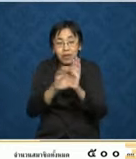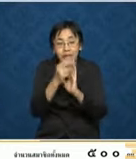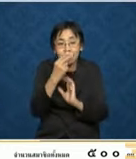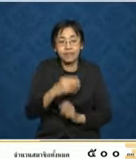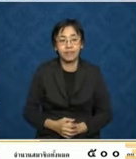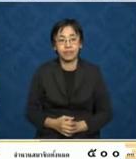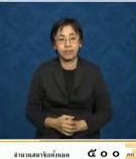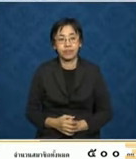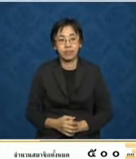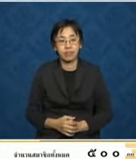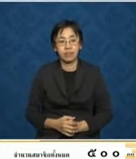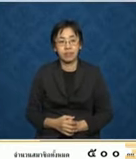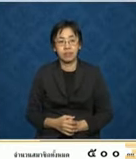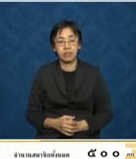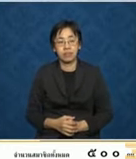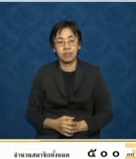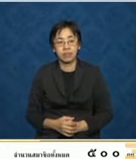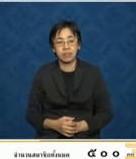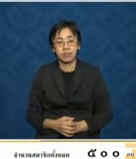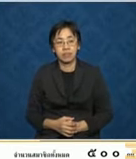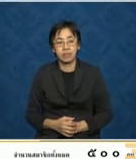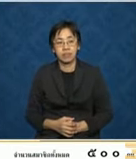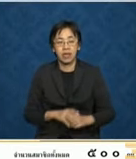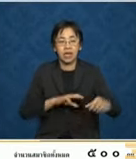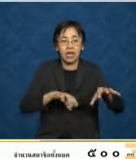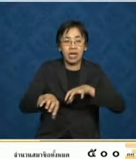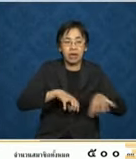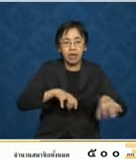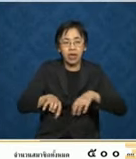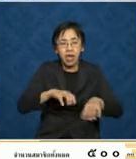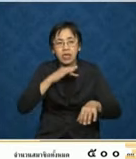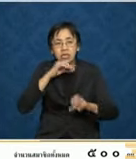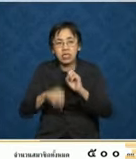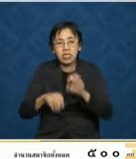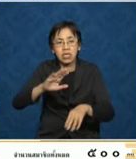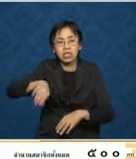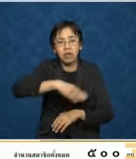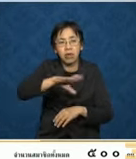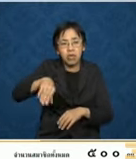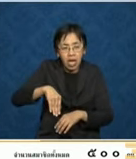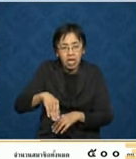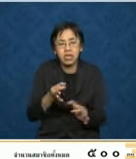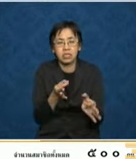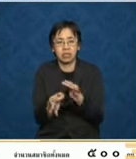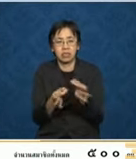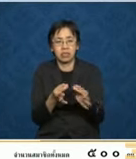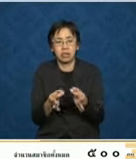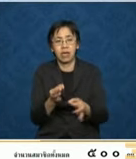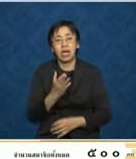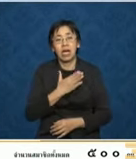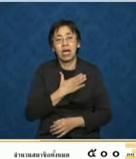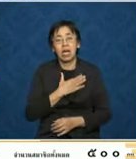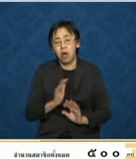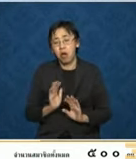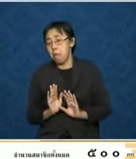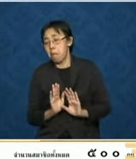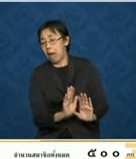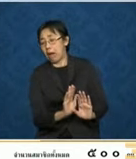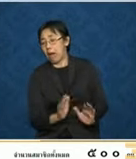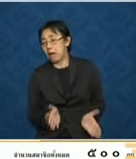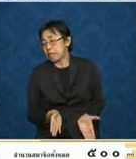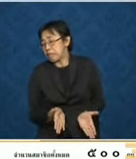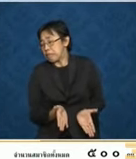ครับแต่การจัดการและบริหารขยะทั้งหมดนั้นต้องย้ำครับว่าเราจะผลักภาระและโย